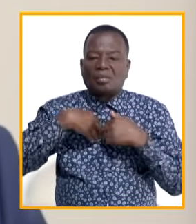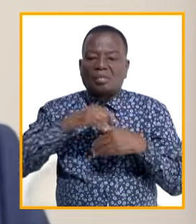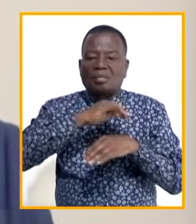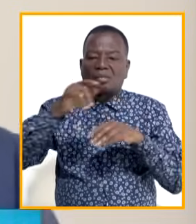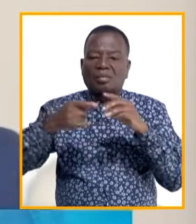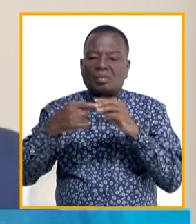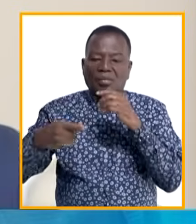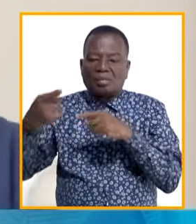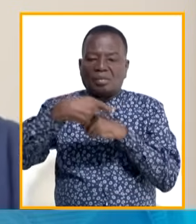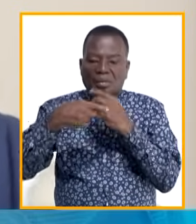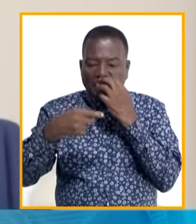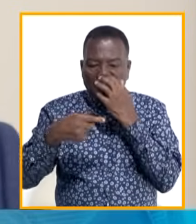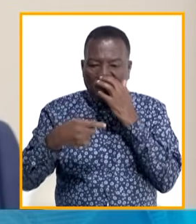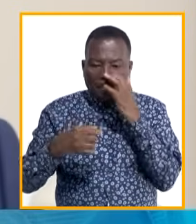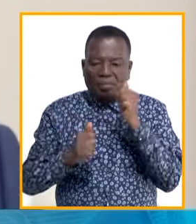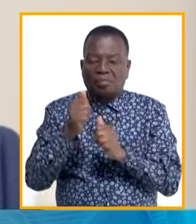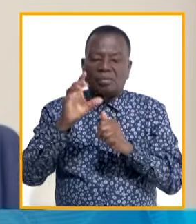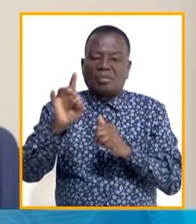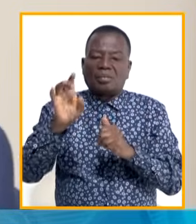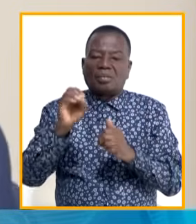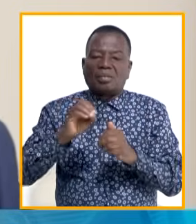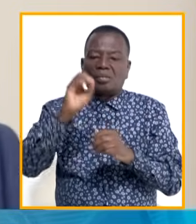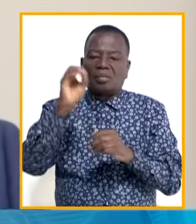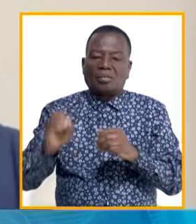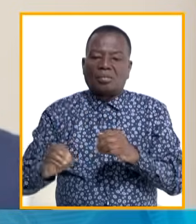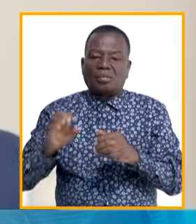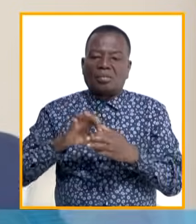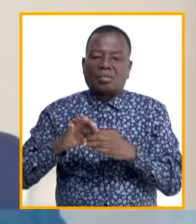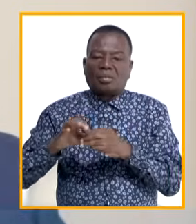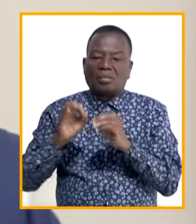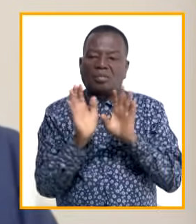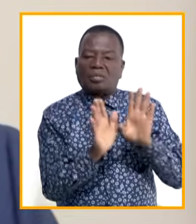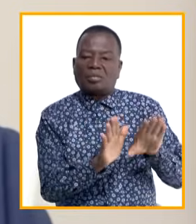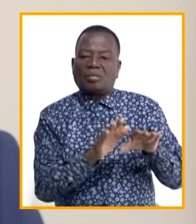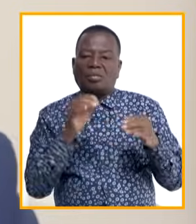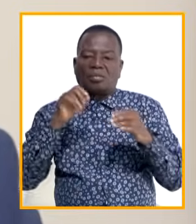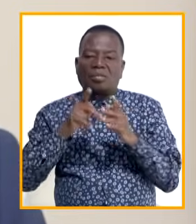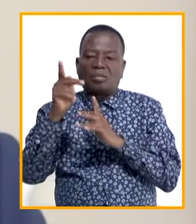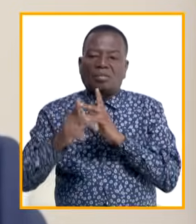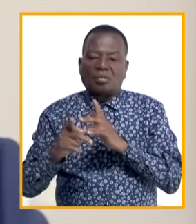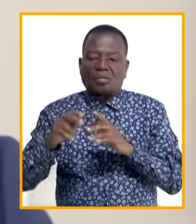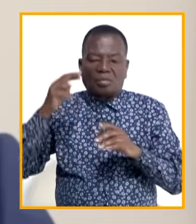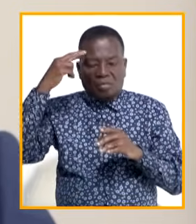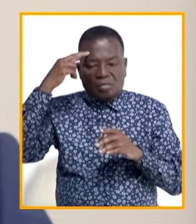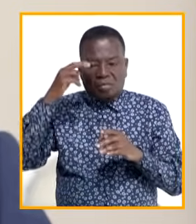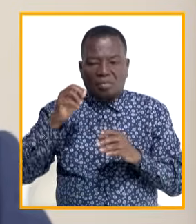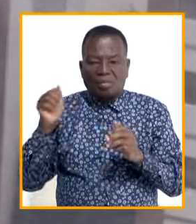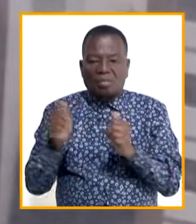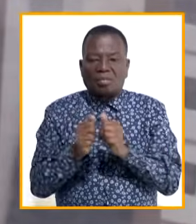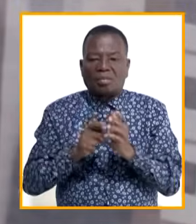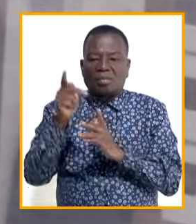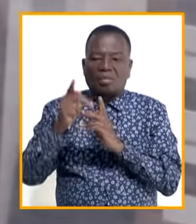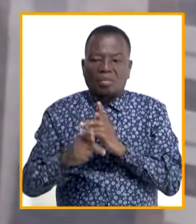est le fait que plus de 80% de nos concitoyens ont été laissés en marge de ce projet-là. C'est la raison pour laquelle, à travers les